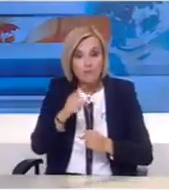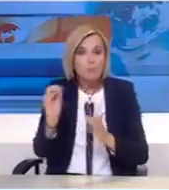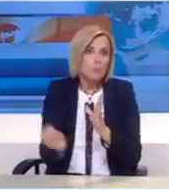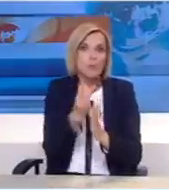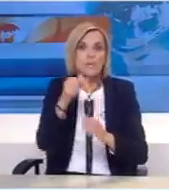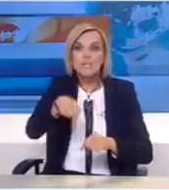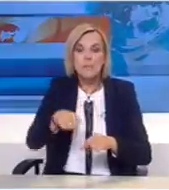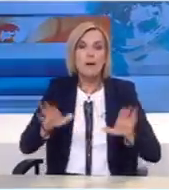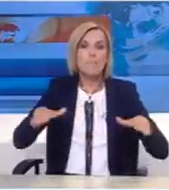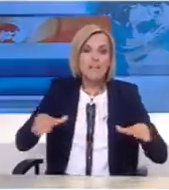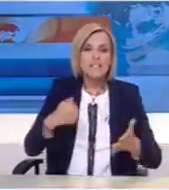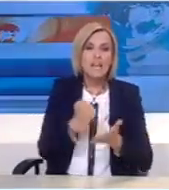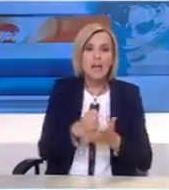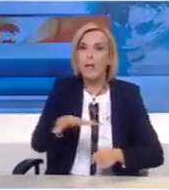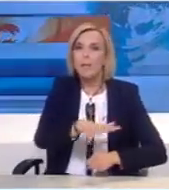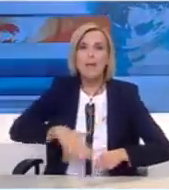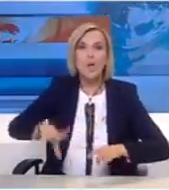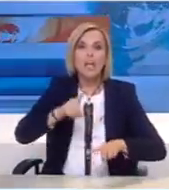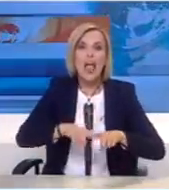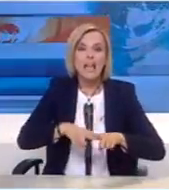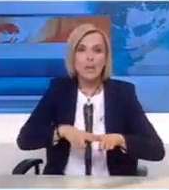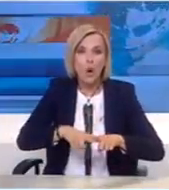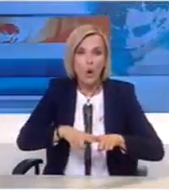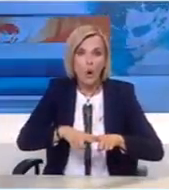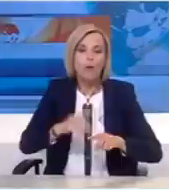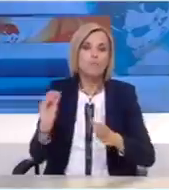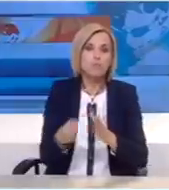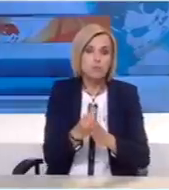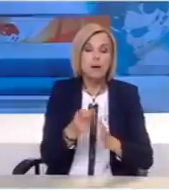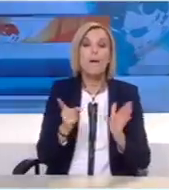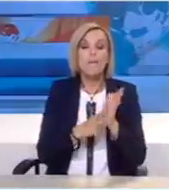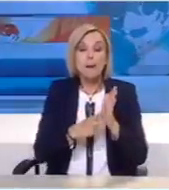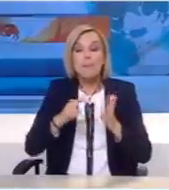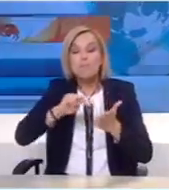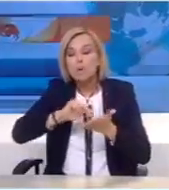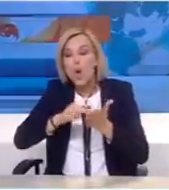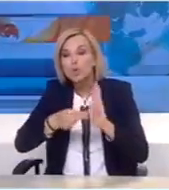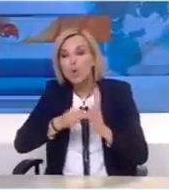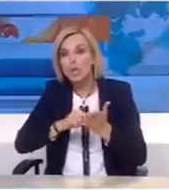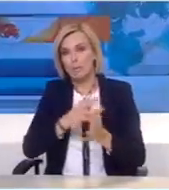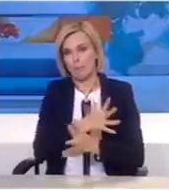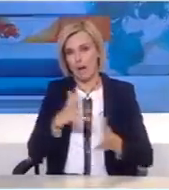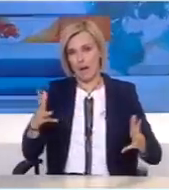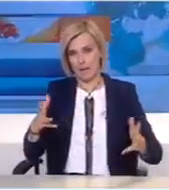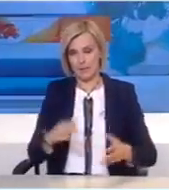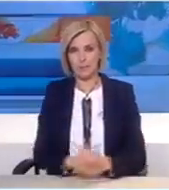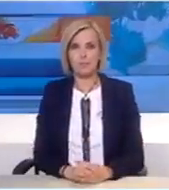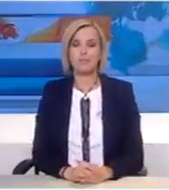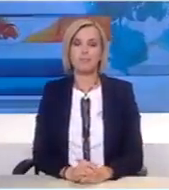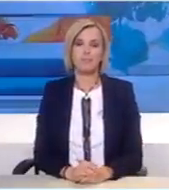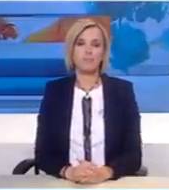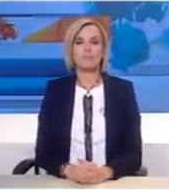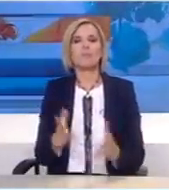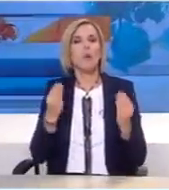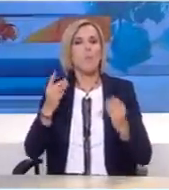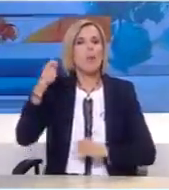για μικρές ή μεγάλες εξάσεις της νόσου. Ας παραμείνουμε προσεκτικοί. Στη συνέχεια θα ήθελα να σας πληροφορήσω ότι η χρήση της άδειας ειδικού σκοπού